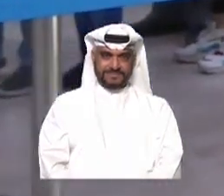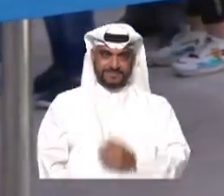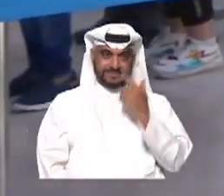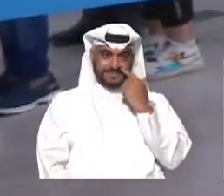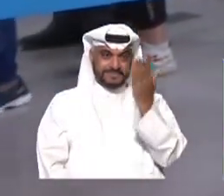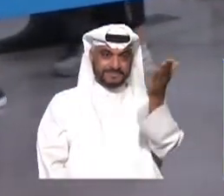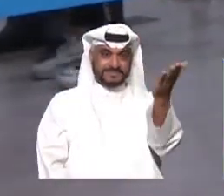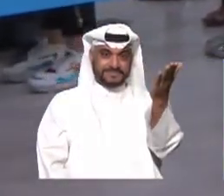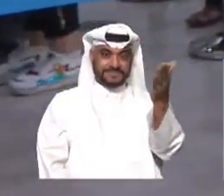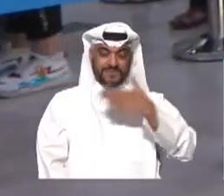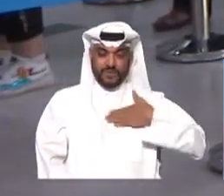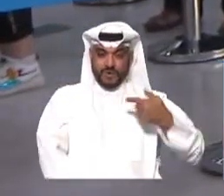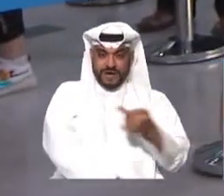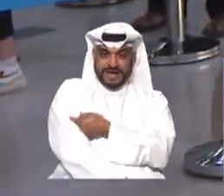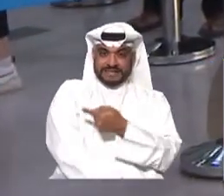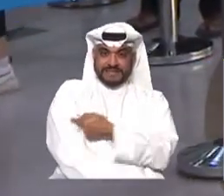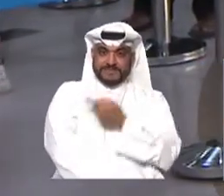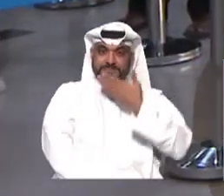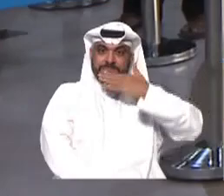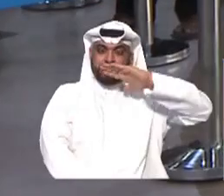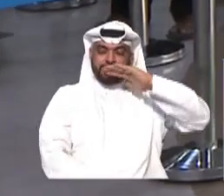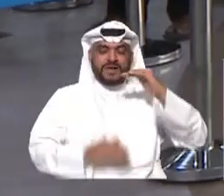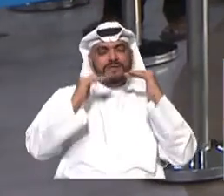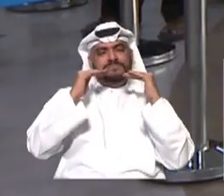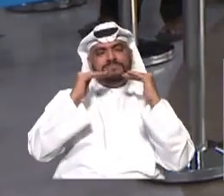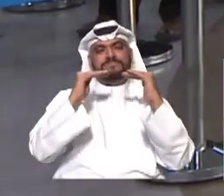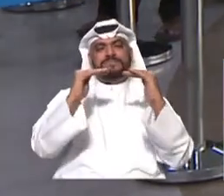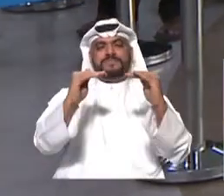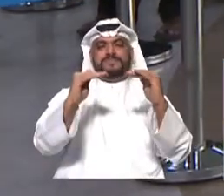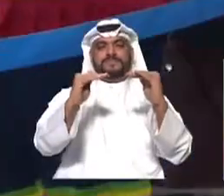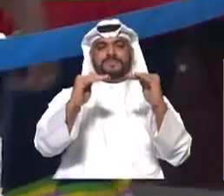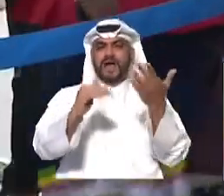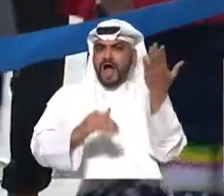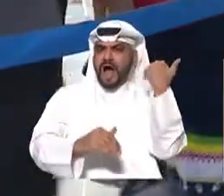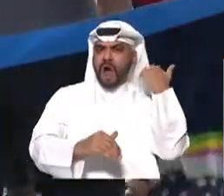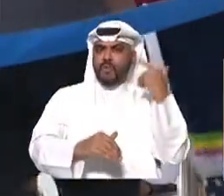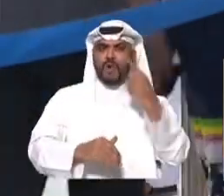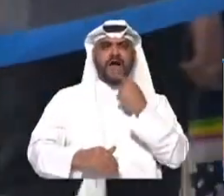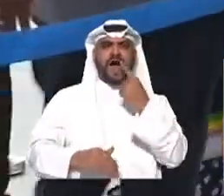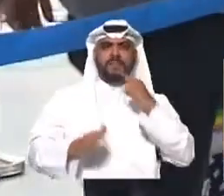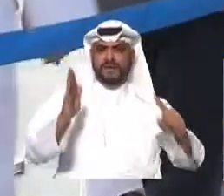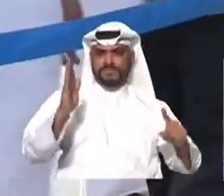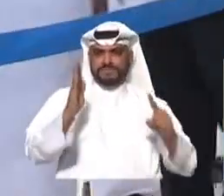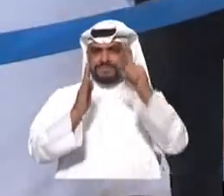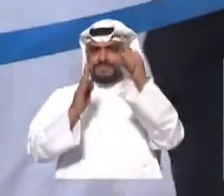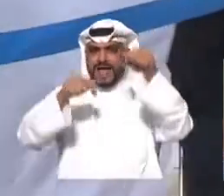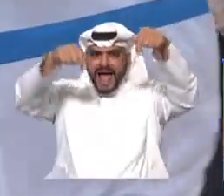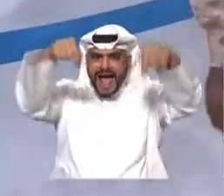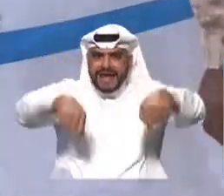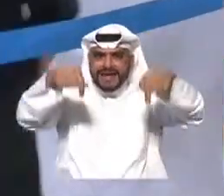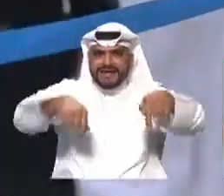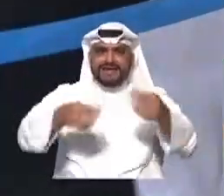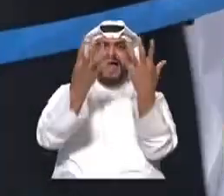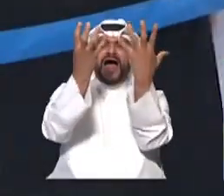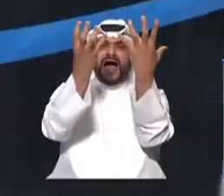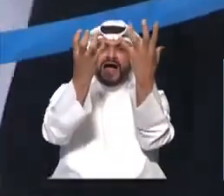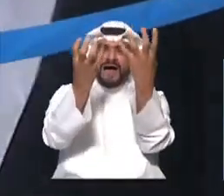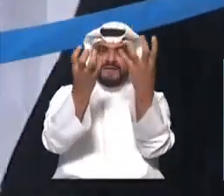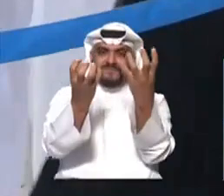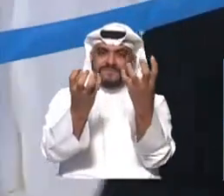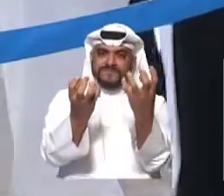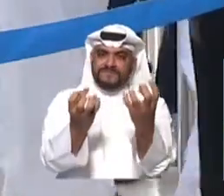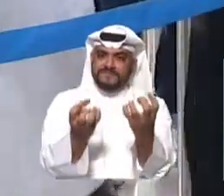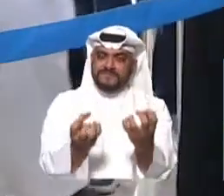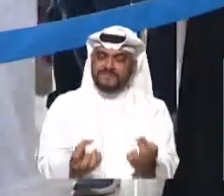الوضع الصحي يتجه إلى الاستقرار تدريجيا في البلاد، مما يؤكد أن خطة وزارة الصحة تسير وفق